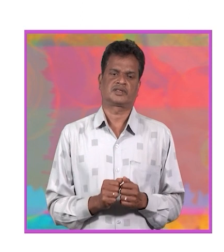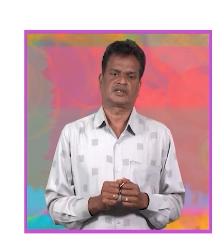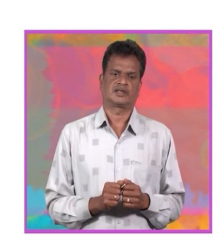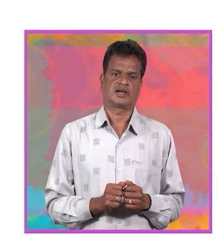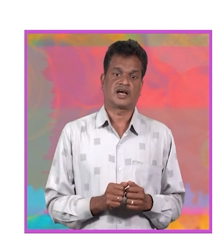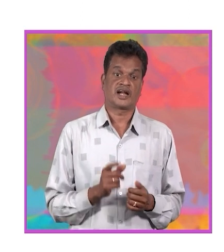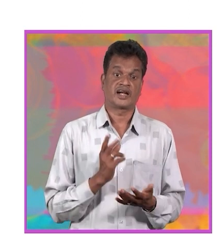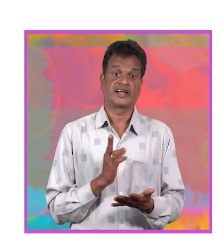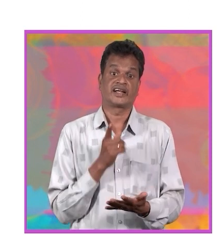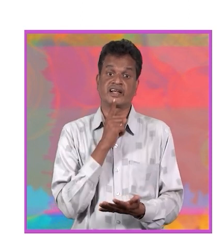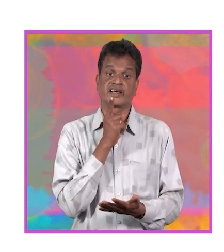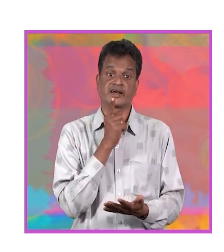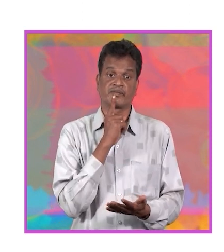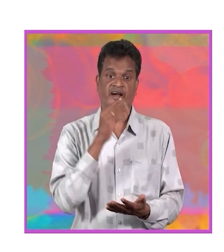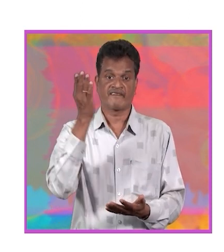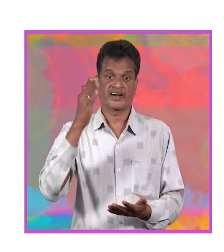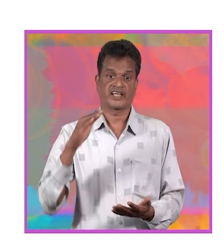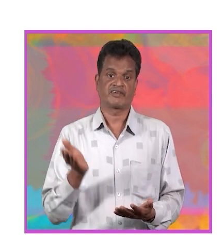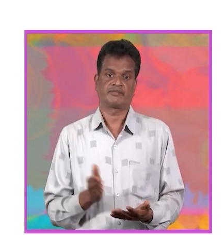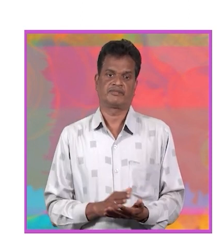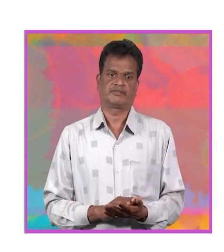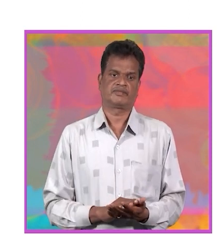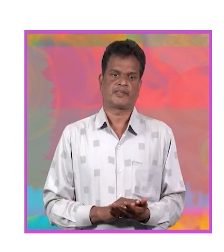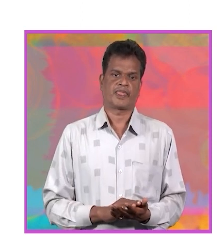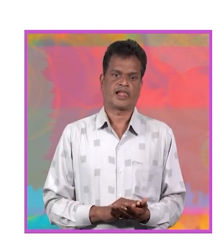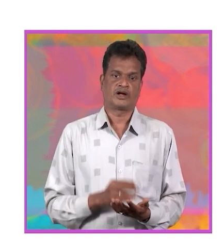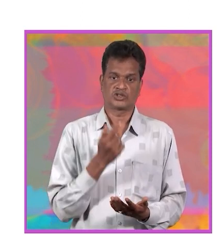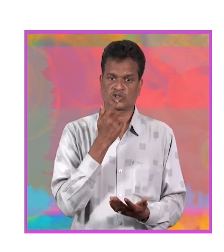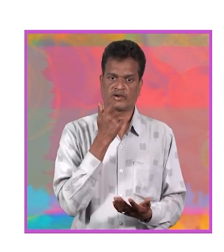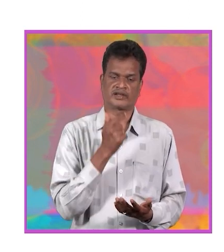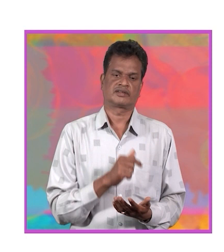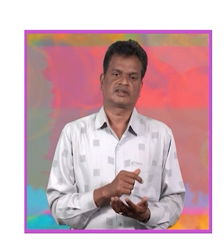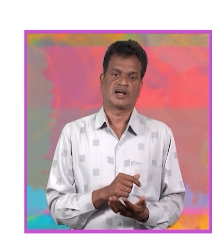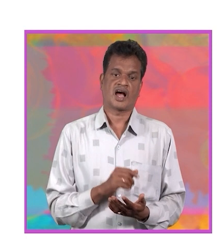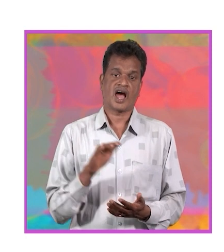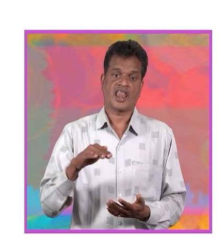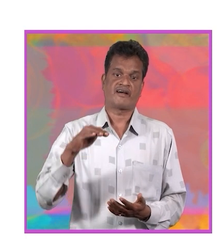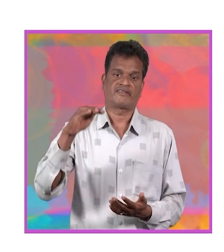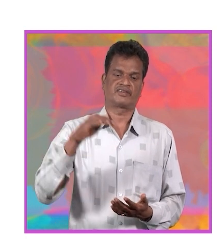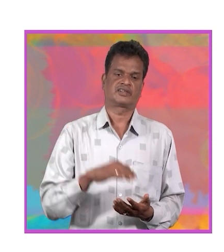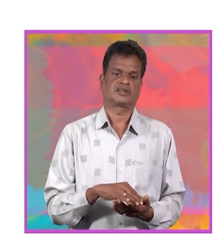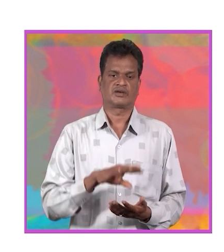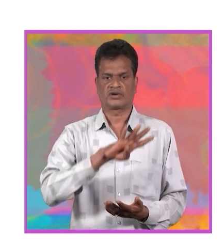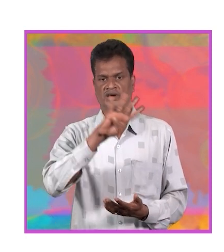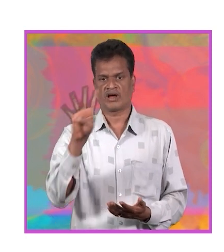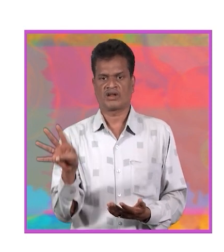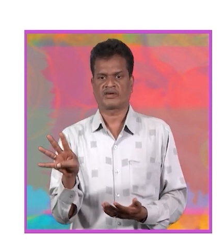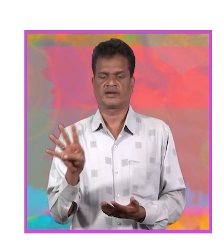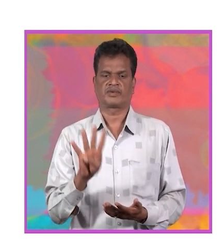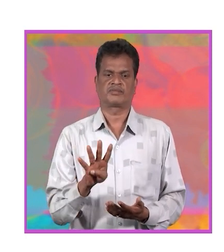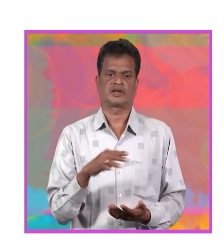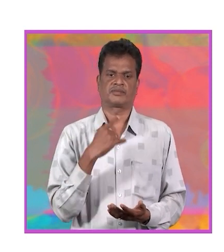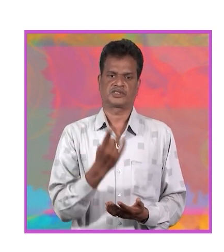நிறம், வடிவம், சுவை, அளவு போன்ற நாலு வகை பண்புகளை